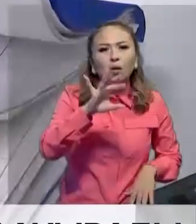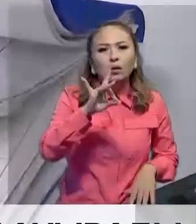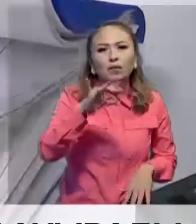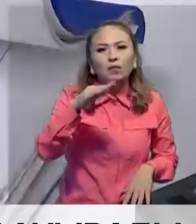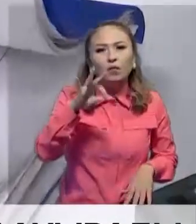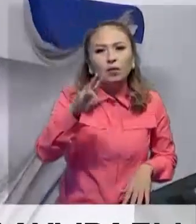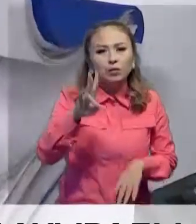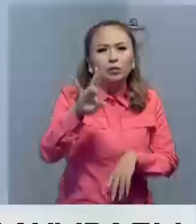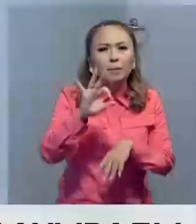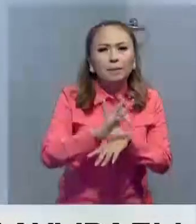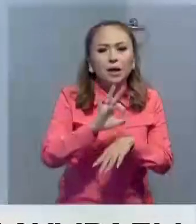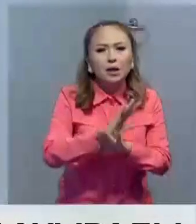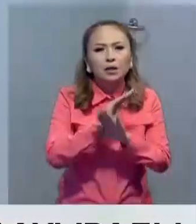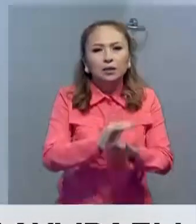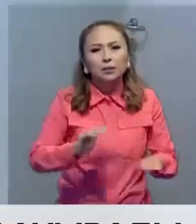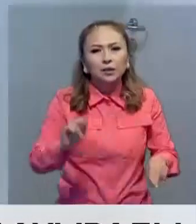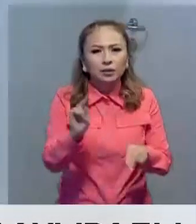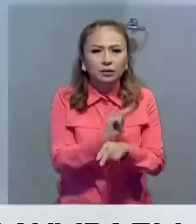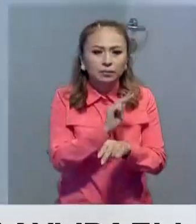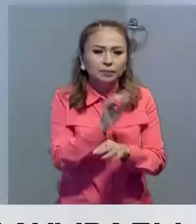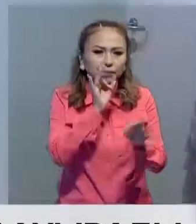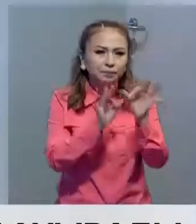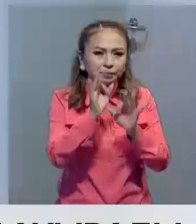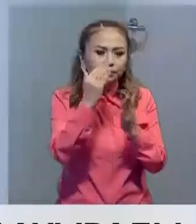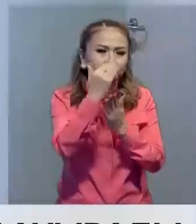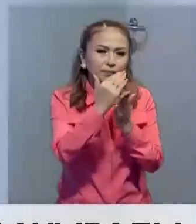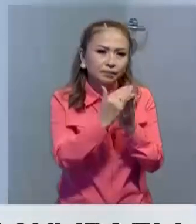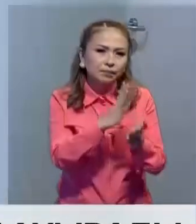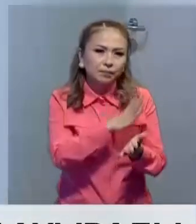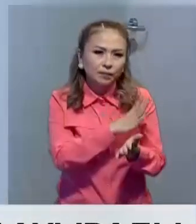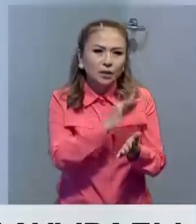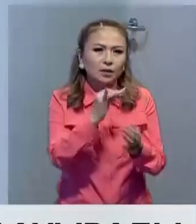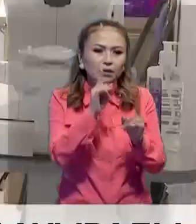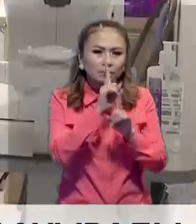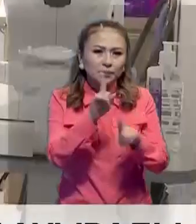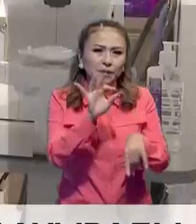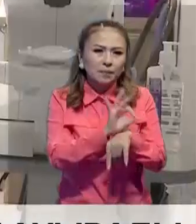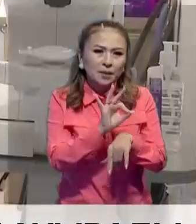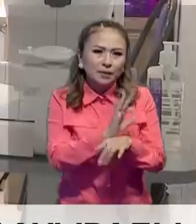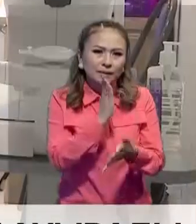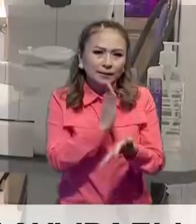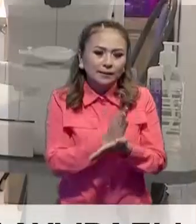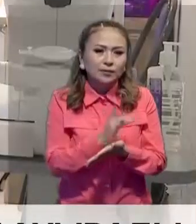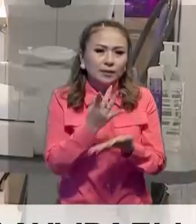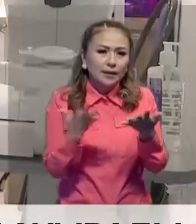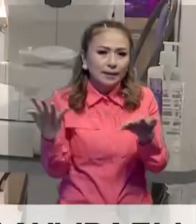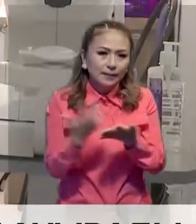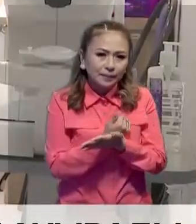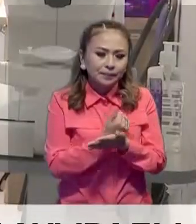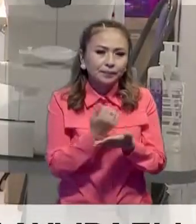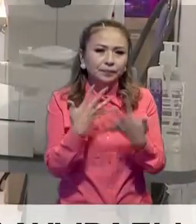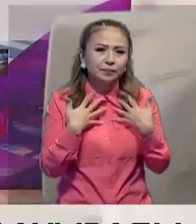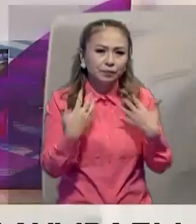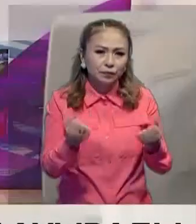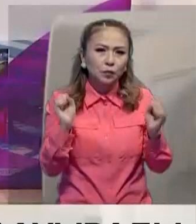арфондық синдромы бар балаларды емдеуге арналған препараттардың тізімі де кеңейтілді. Ерекше сырқат ерте анықталса, одан айығу